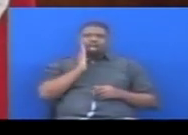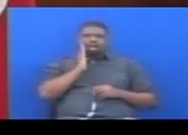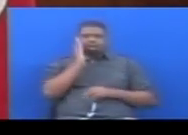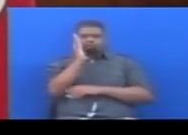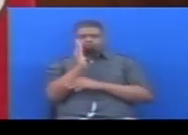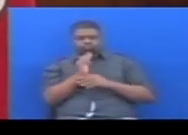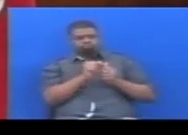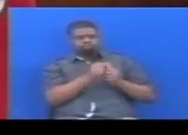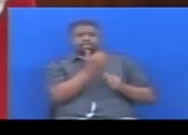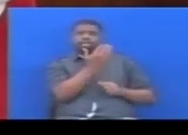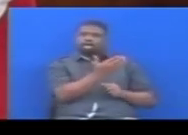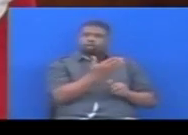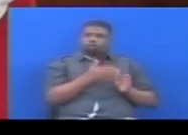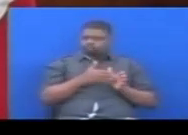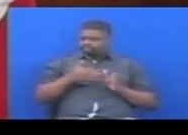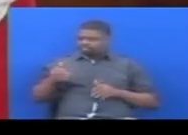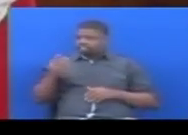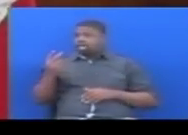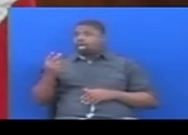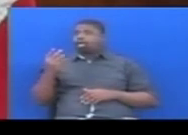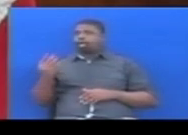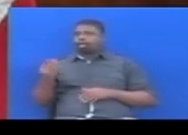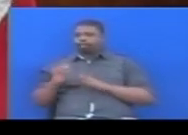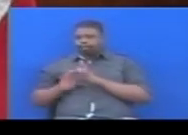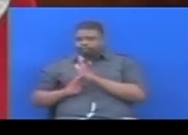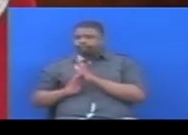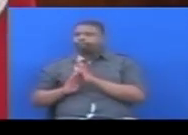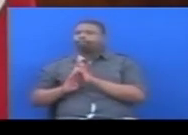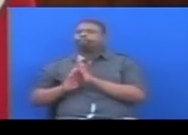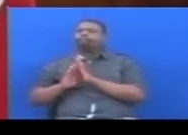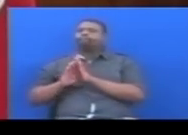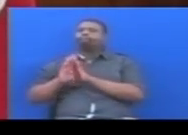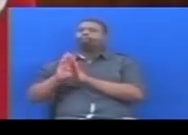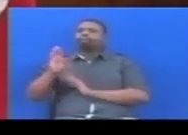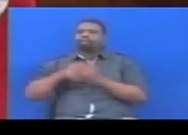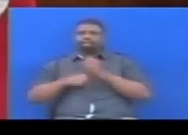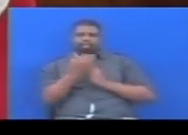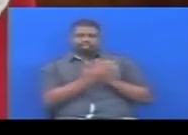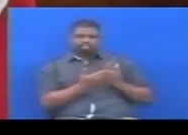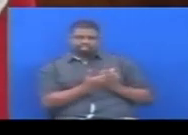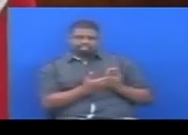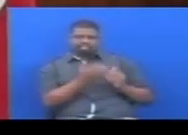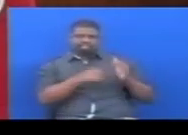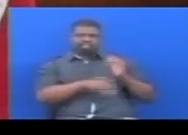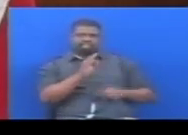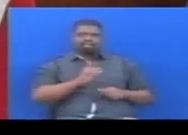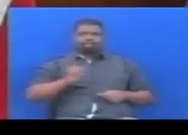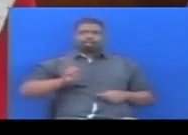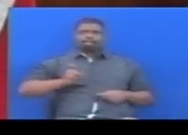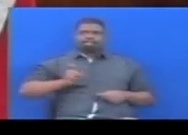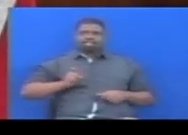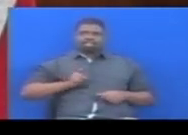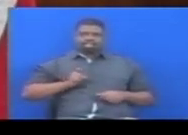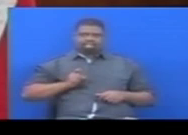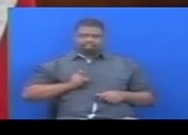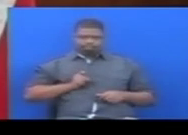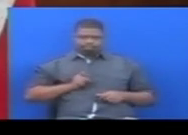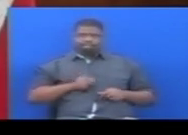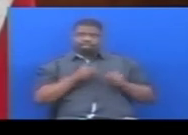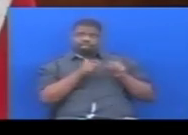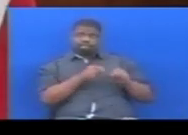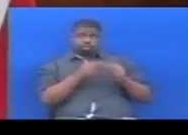15 mpaka 24 yanazidi kuongezeka ndani ya nchi, na hususan kwa mabinti wa kike. Baada ya sisi kulibaini